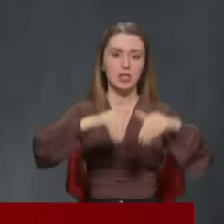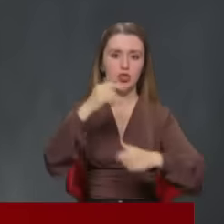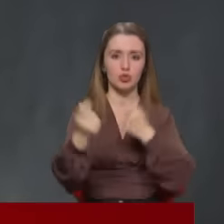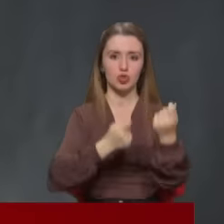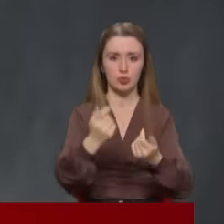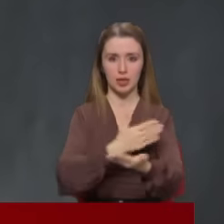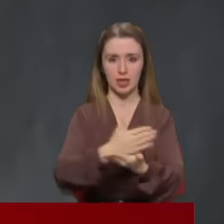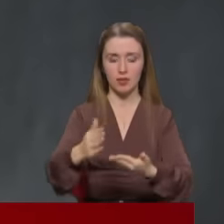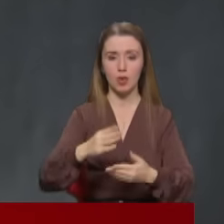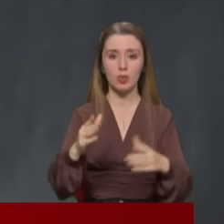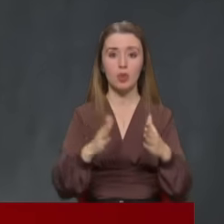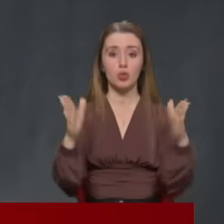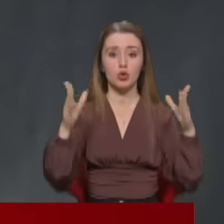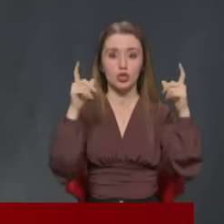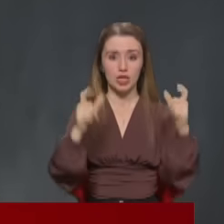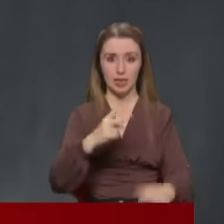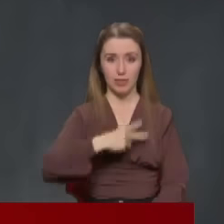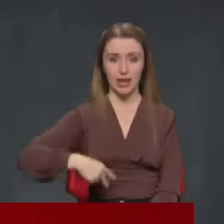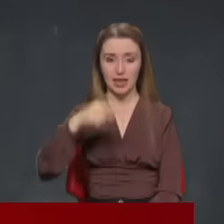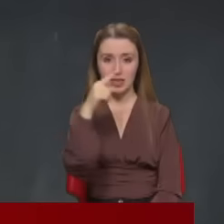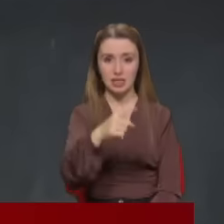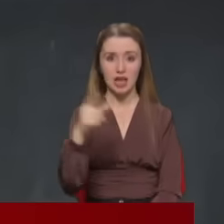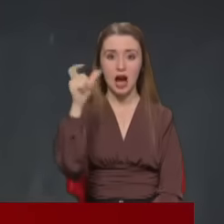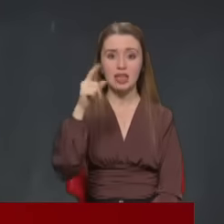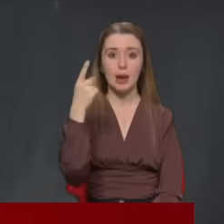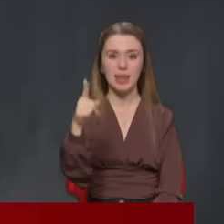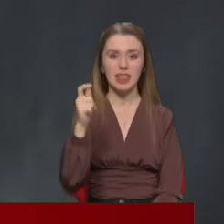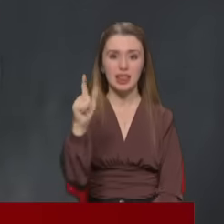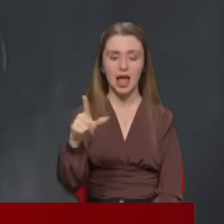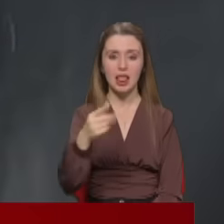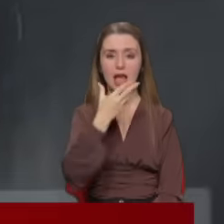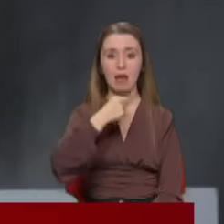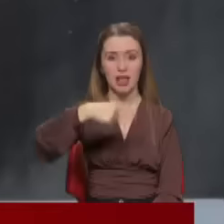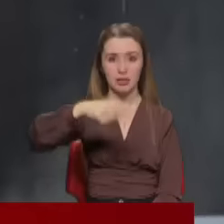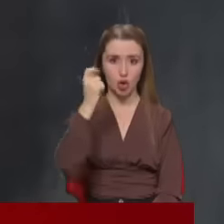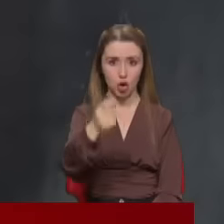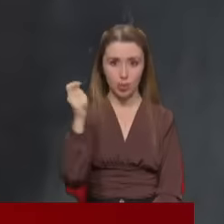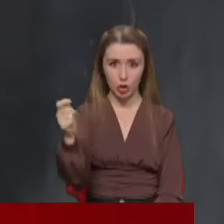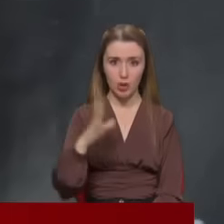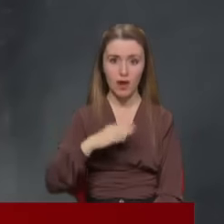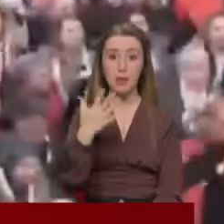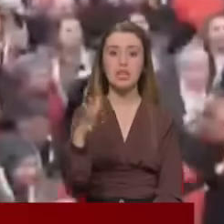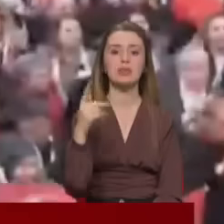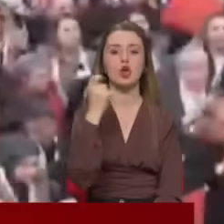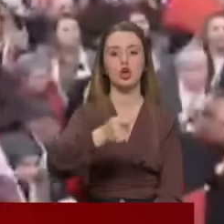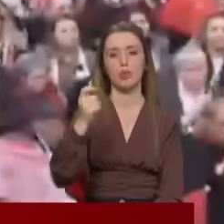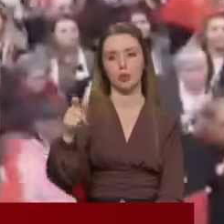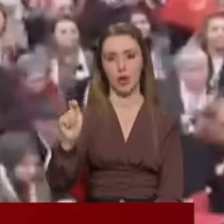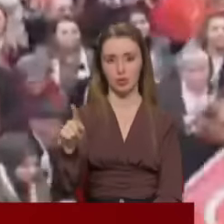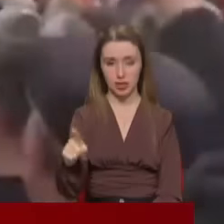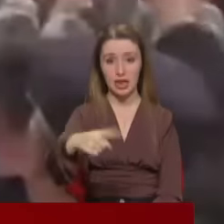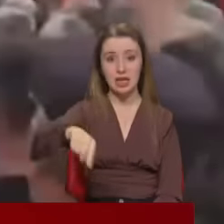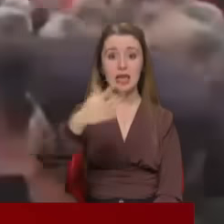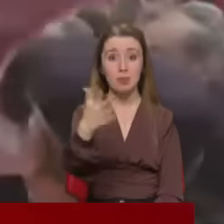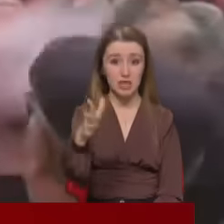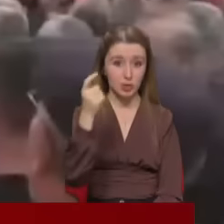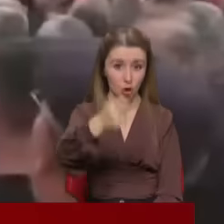mesaisindeydi. Büyükşehir Belediyesi'nden ayda 1000 lira veriyor yemeklerimize, değil mi? 5000 lira vereceğiz. Madem siz